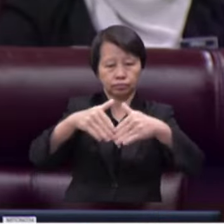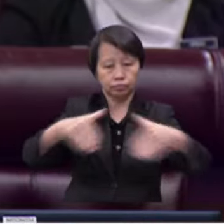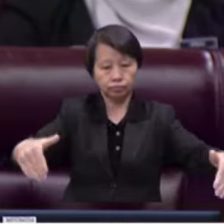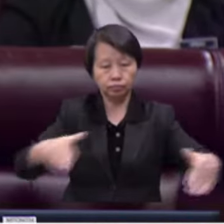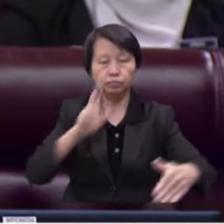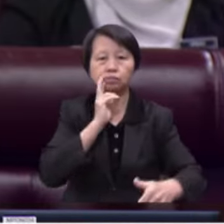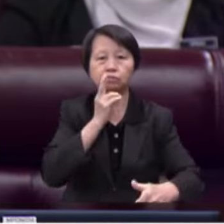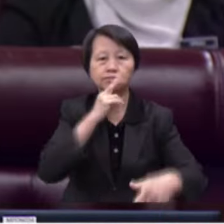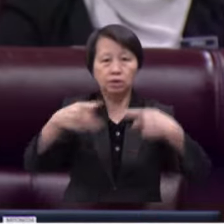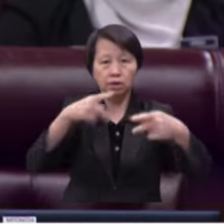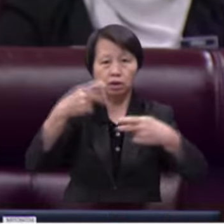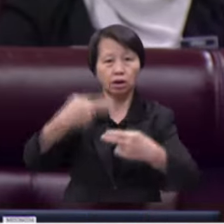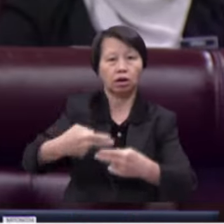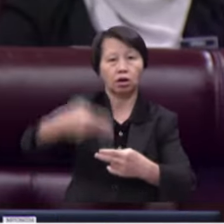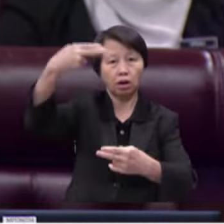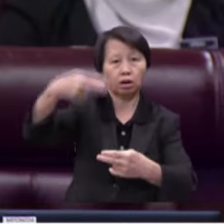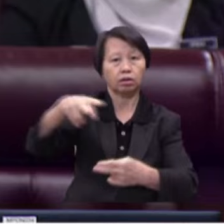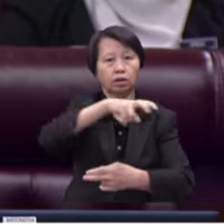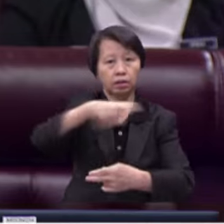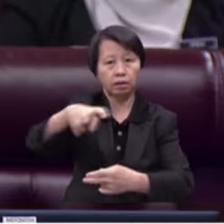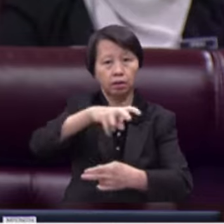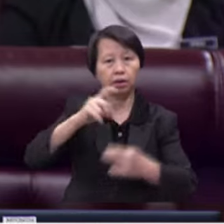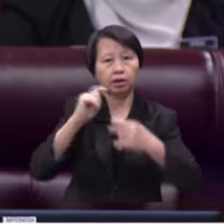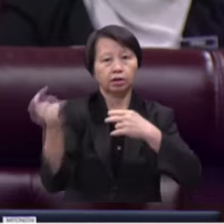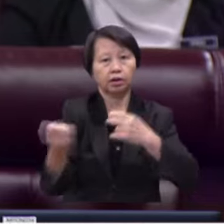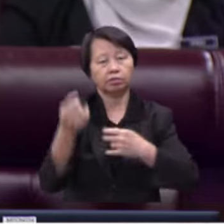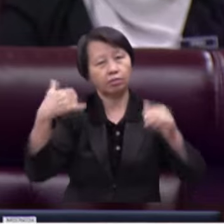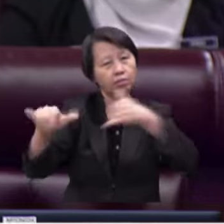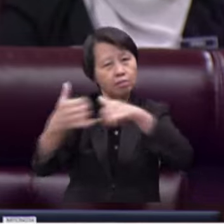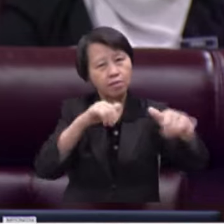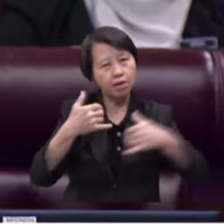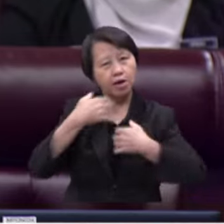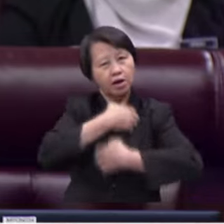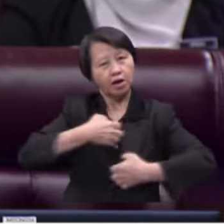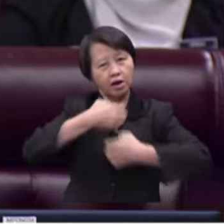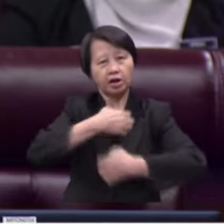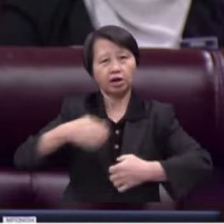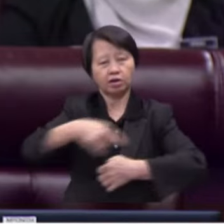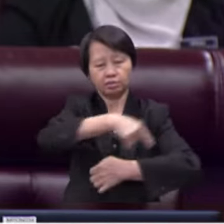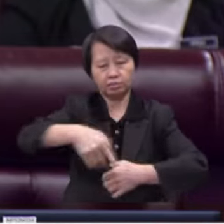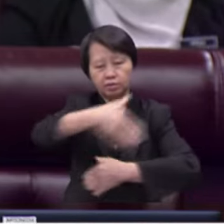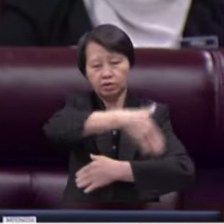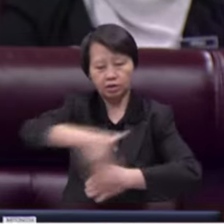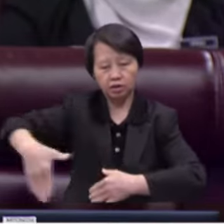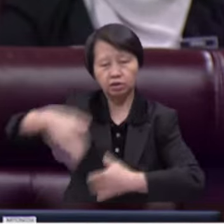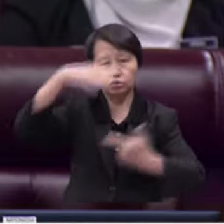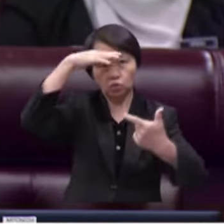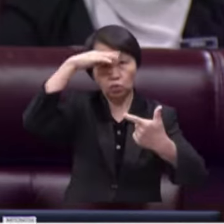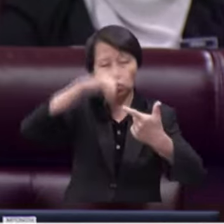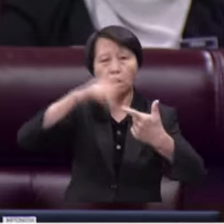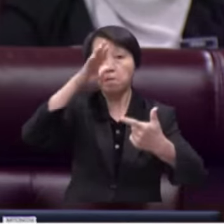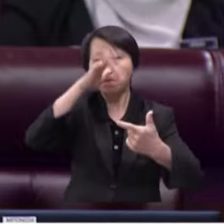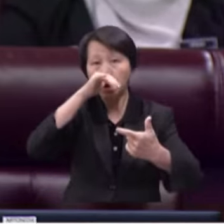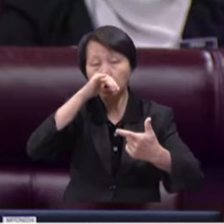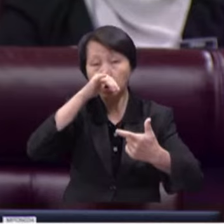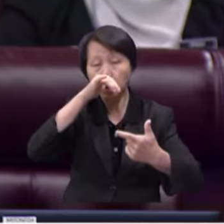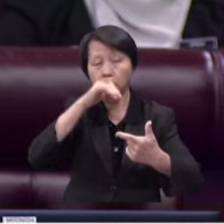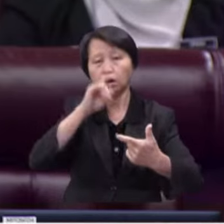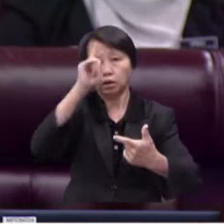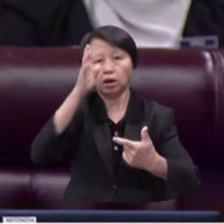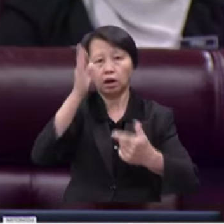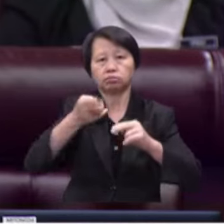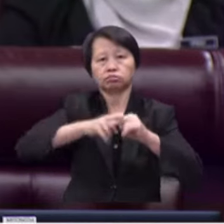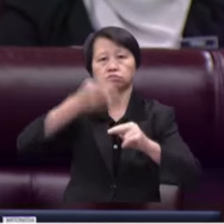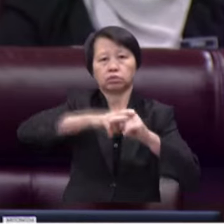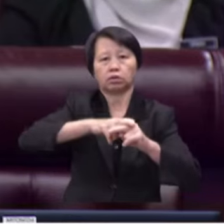Raya Hotel pengangkutan Taman tema di kawasan sepadan seperti Joko dan Melaka sepatunya akan